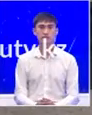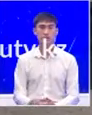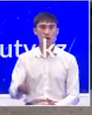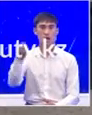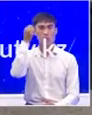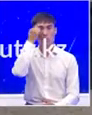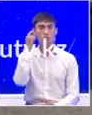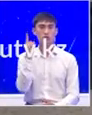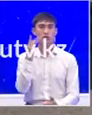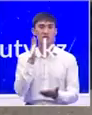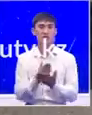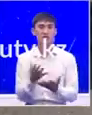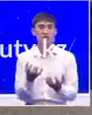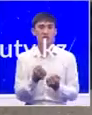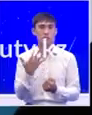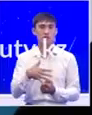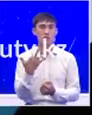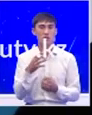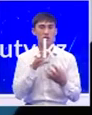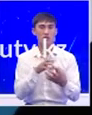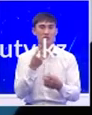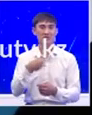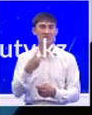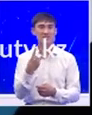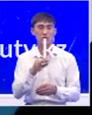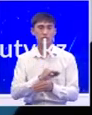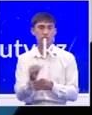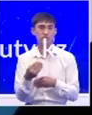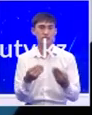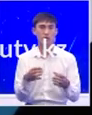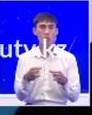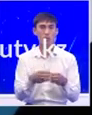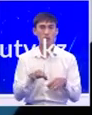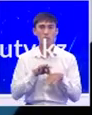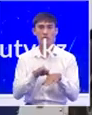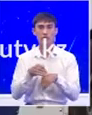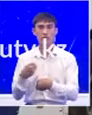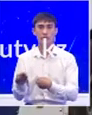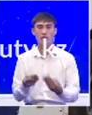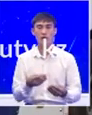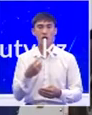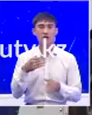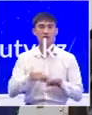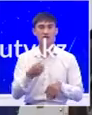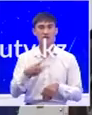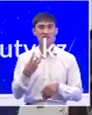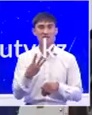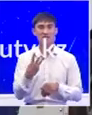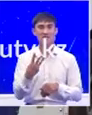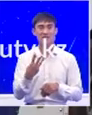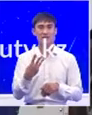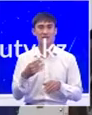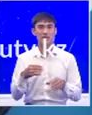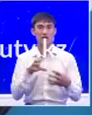Напомним, что из приобретенных 55 автобусов 32 уже распределены по компаниям-перевозчикам. Оставшиеся 23 единицы нового